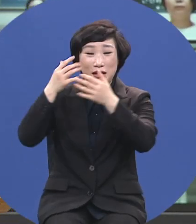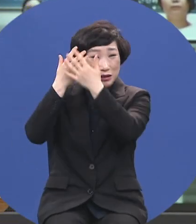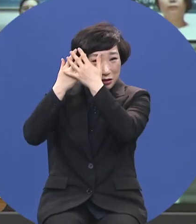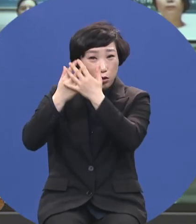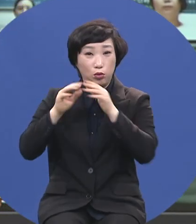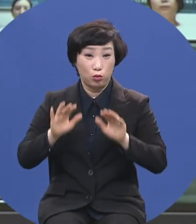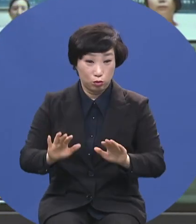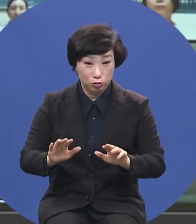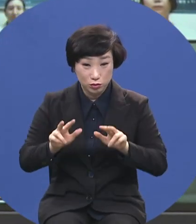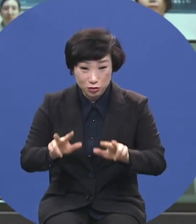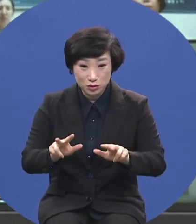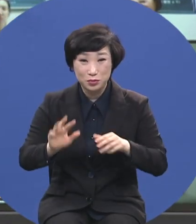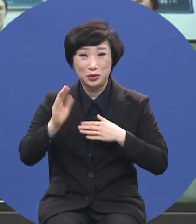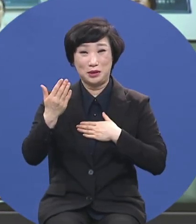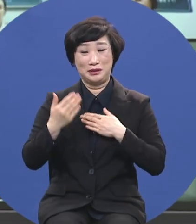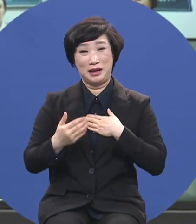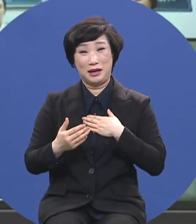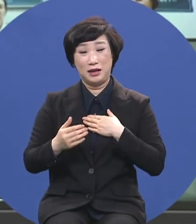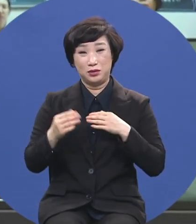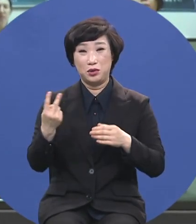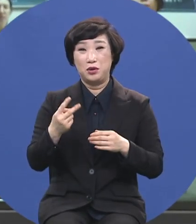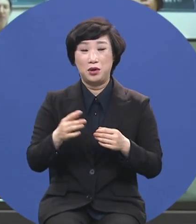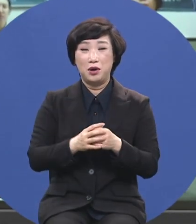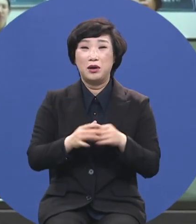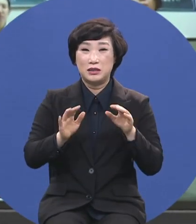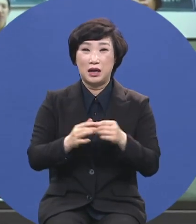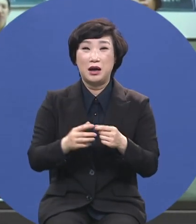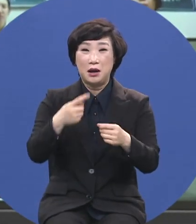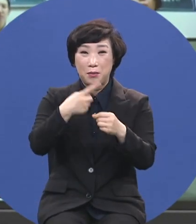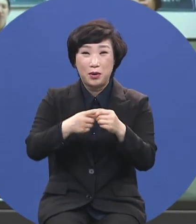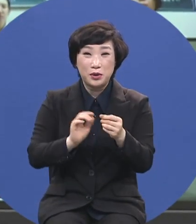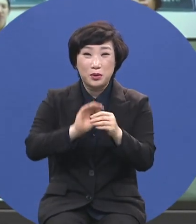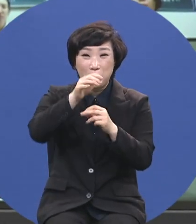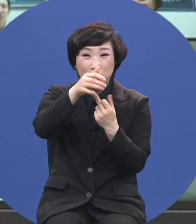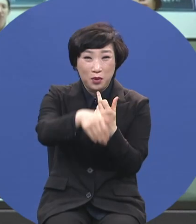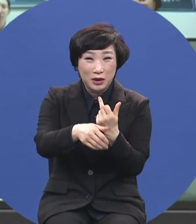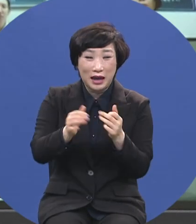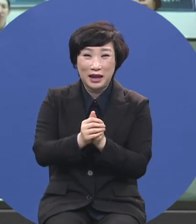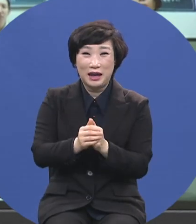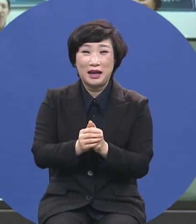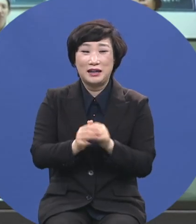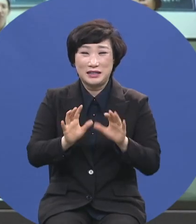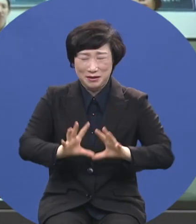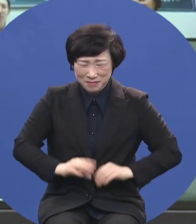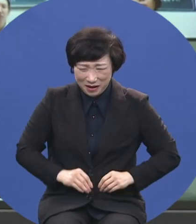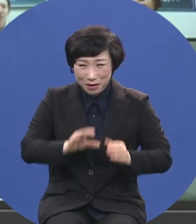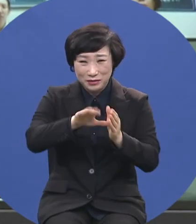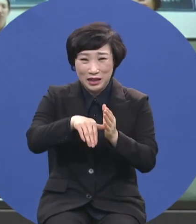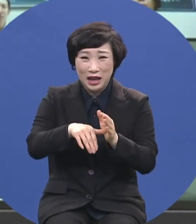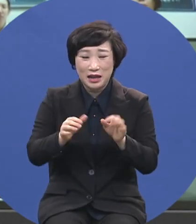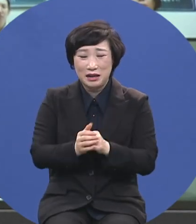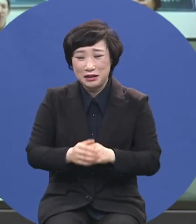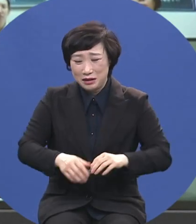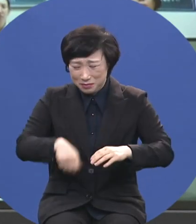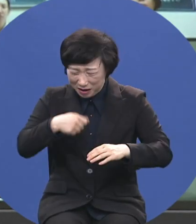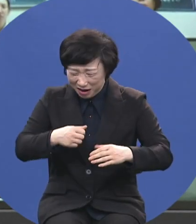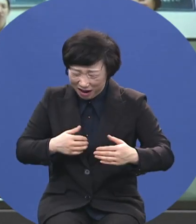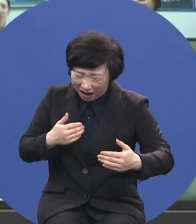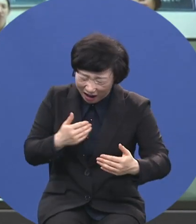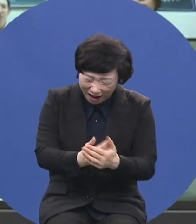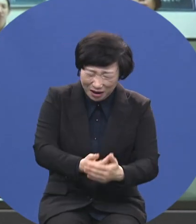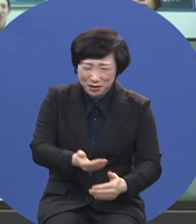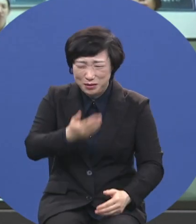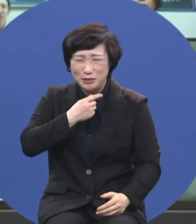오늘이 되었어요. 예, 보릿고개 배고픔의 고통 속에서 밥 한 그릇 실컷